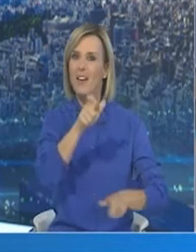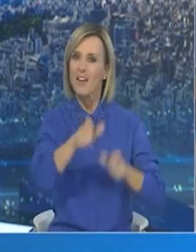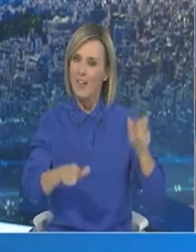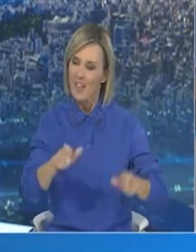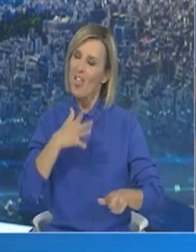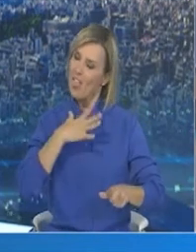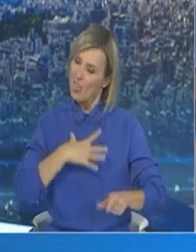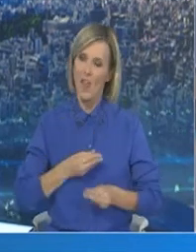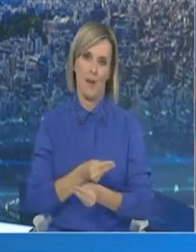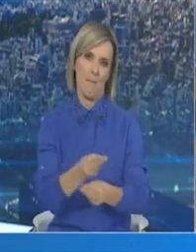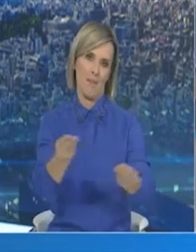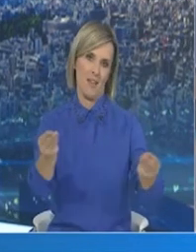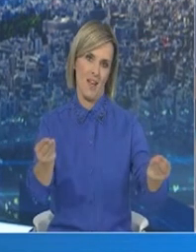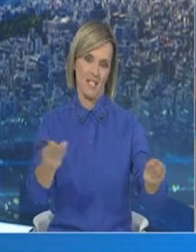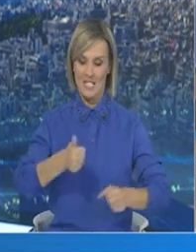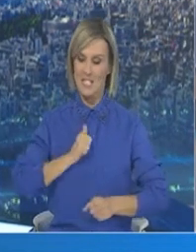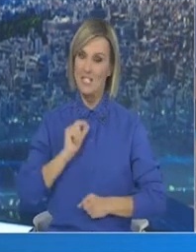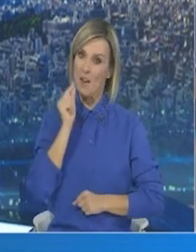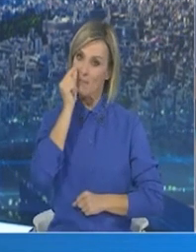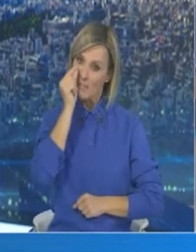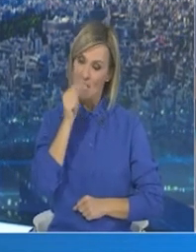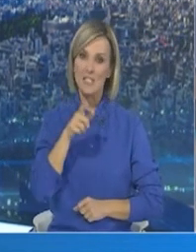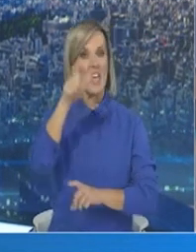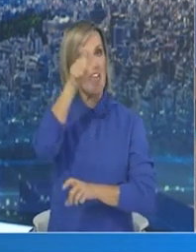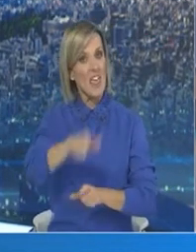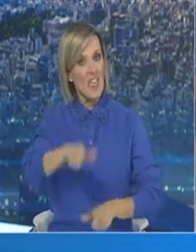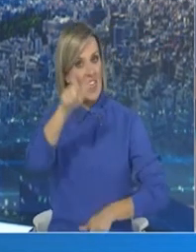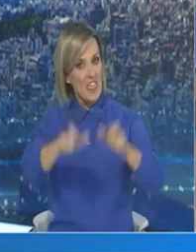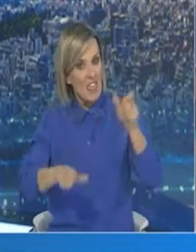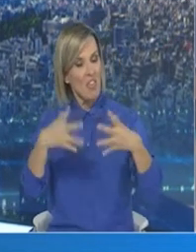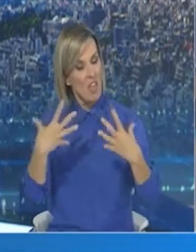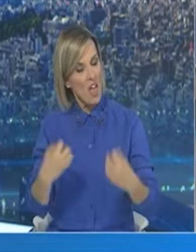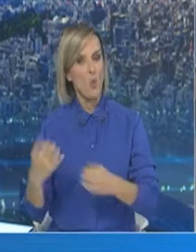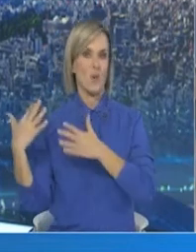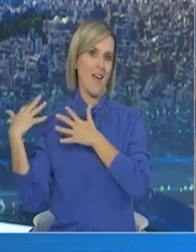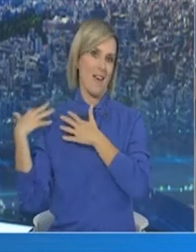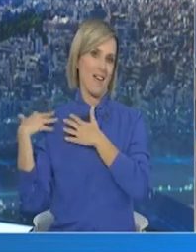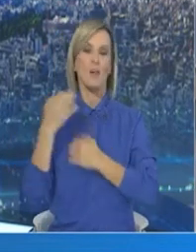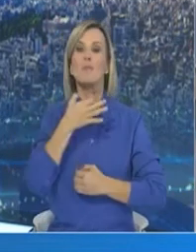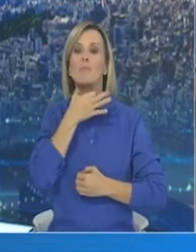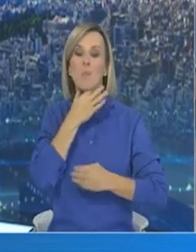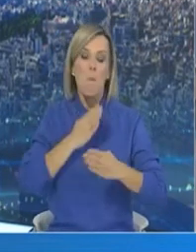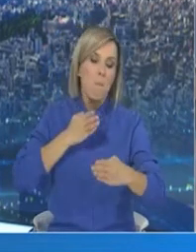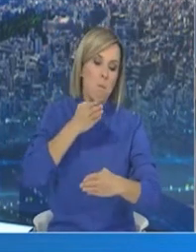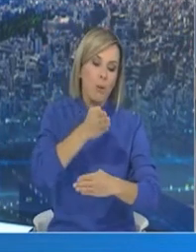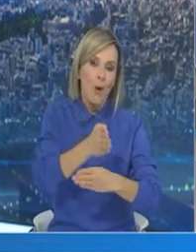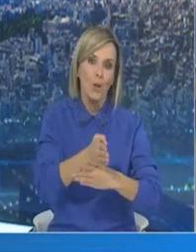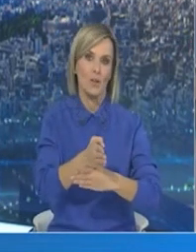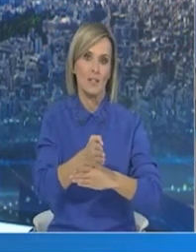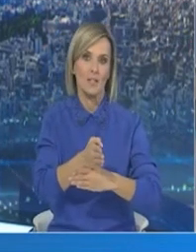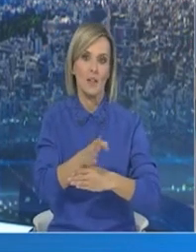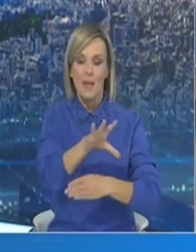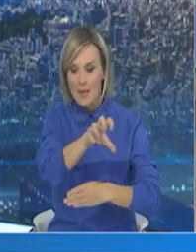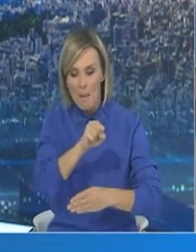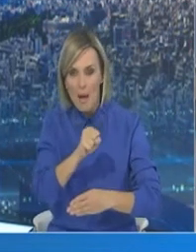τους συμπολίτες μας, ανταποκρινόμενοι με αίσθημα ευθύνης στην ανάγκη πρόσβασης των συμπολιτών μας σε αυτού